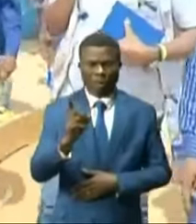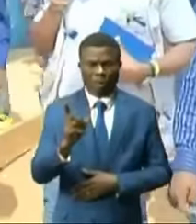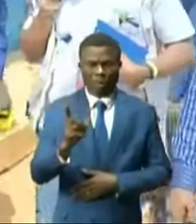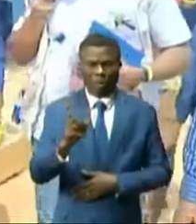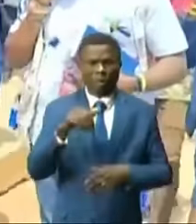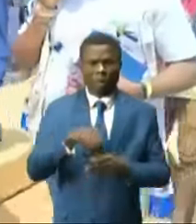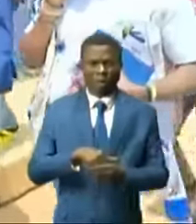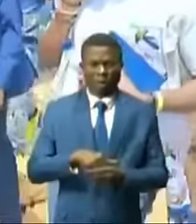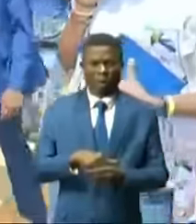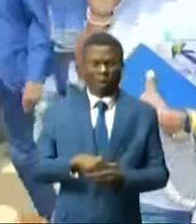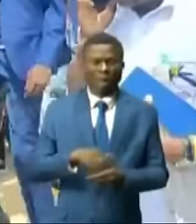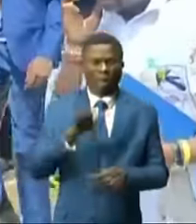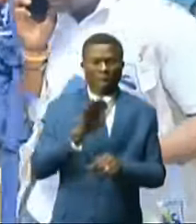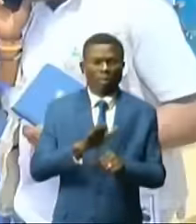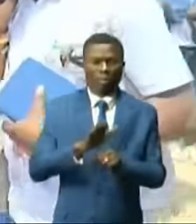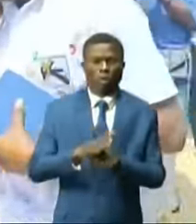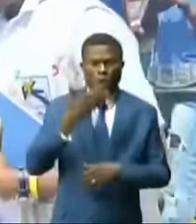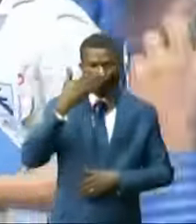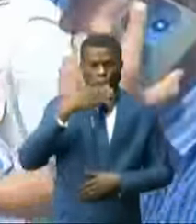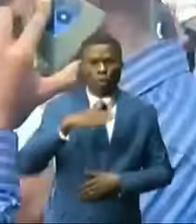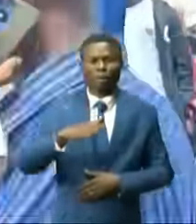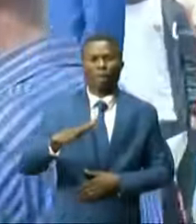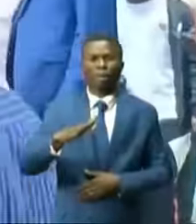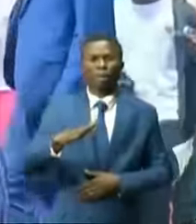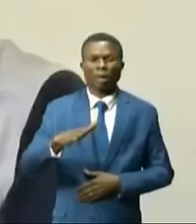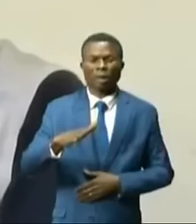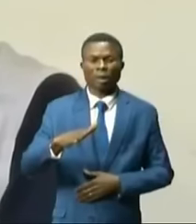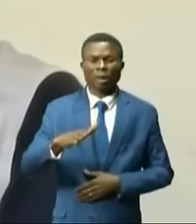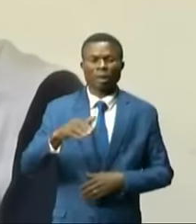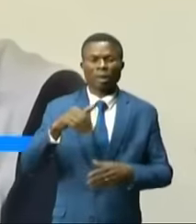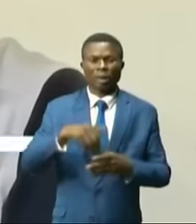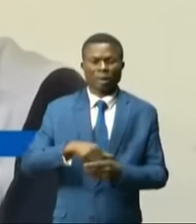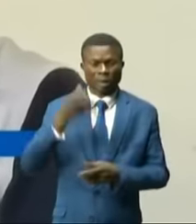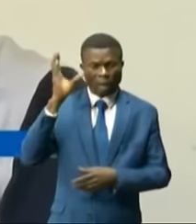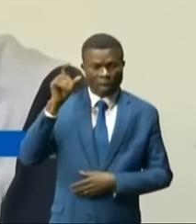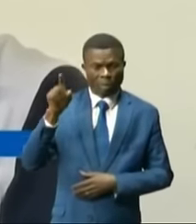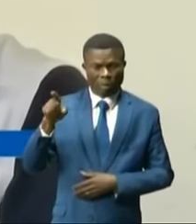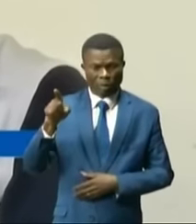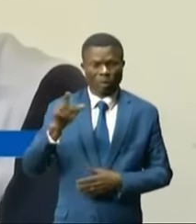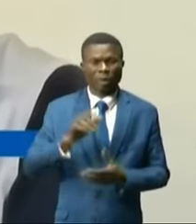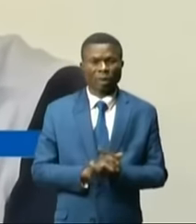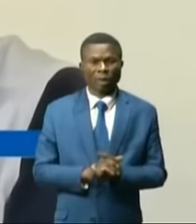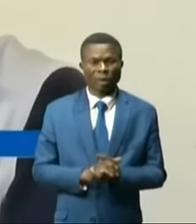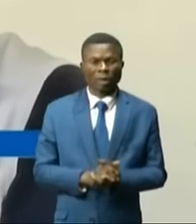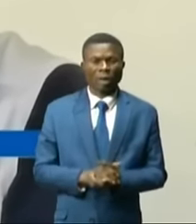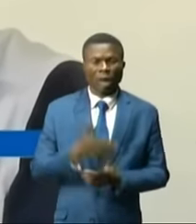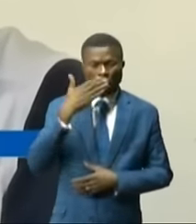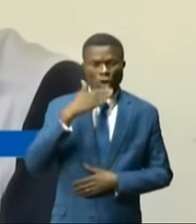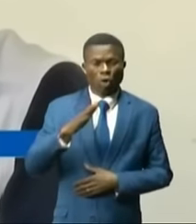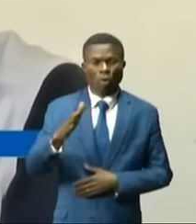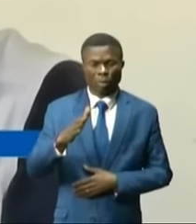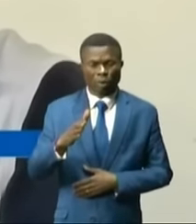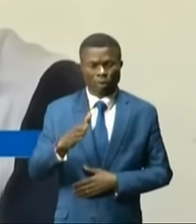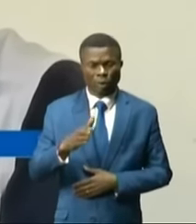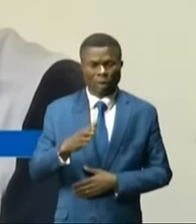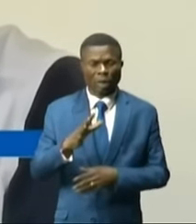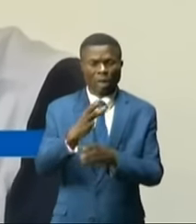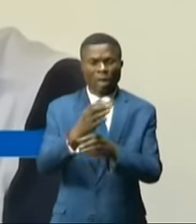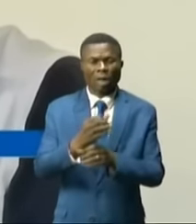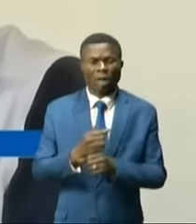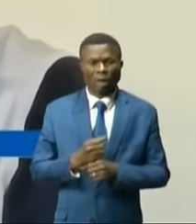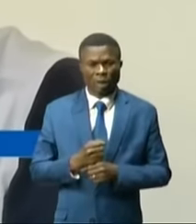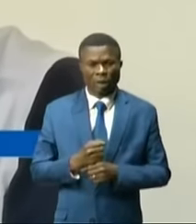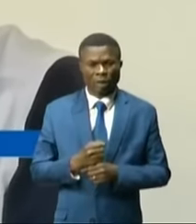les différents centres médicaux de la ville, ces centres ont enregistré